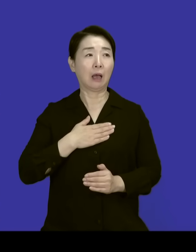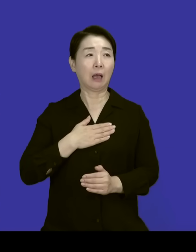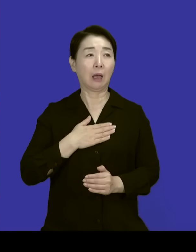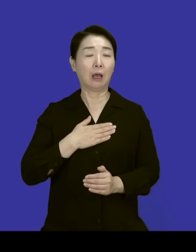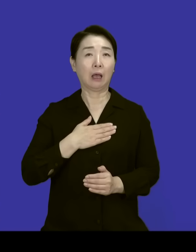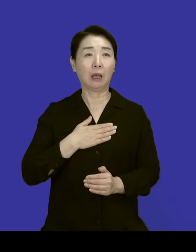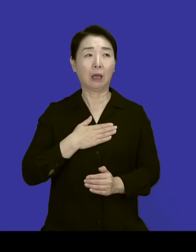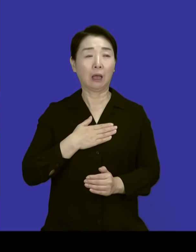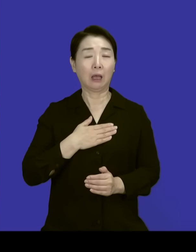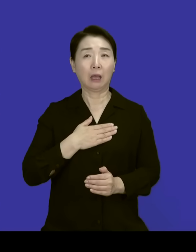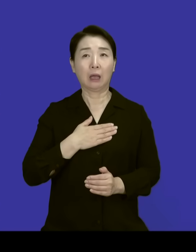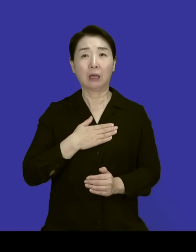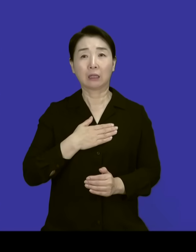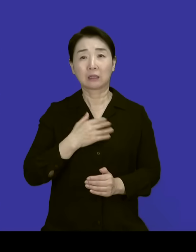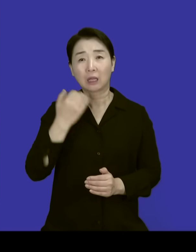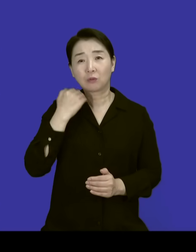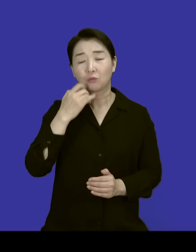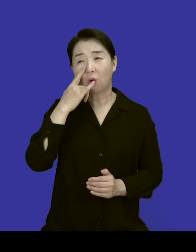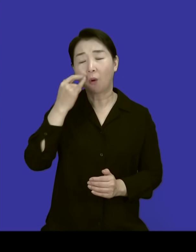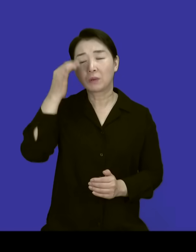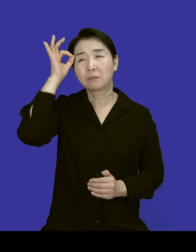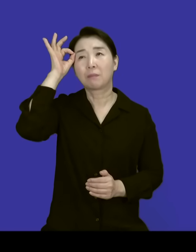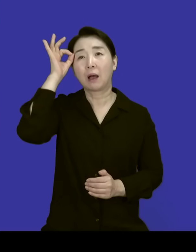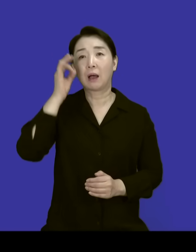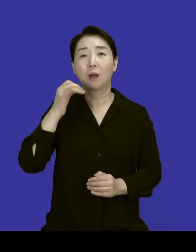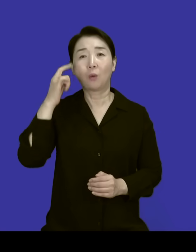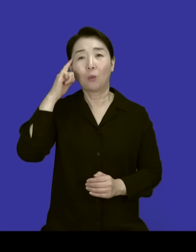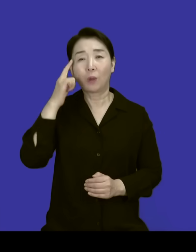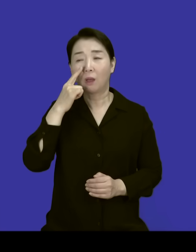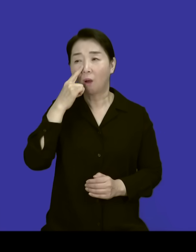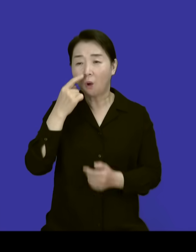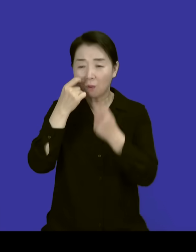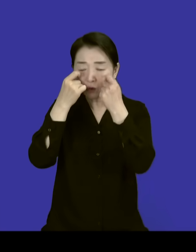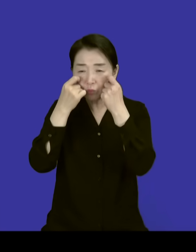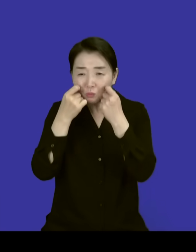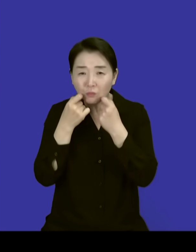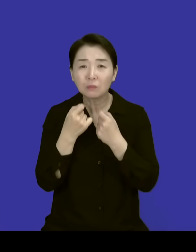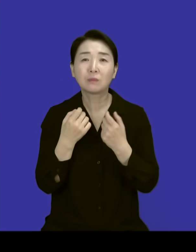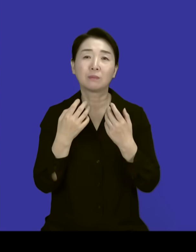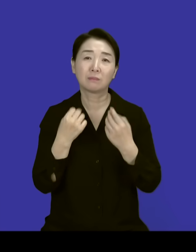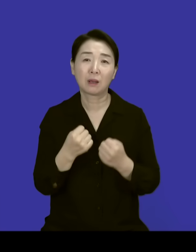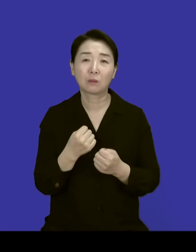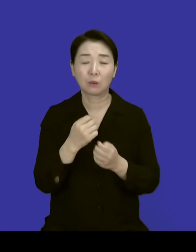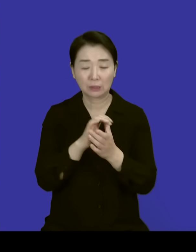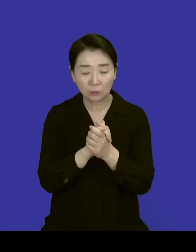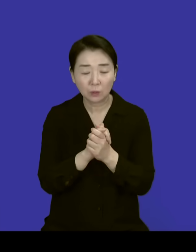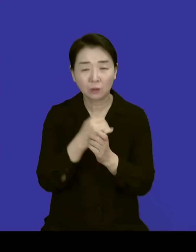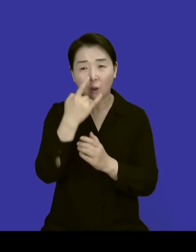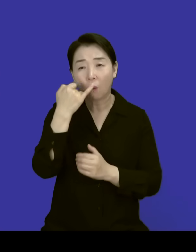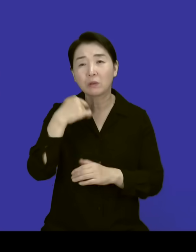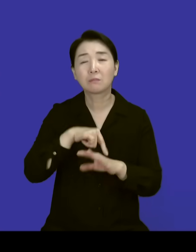나요. 그래요. 이제 어머니 그 눈물 많고 기도하시는 그 어머니가 어떠셨을까? 어떠셨을까?